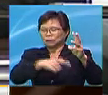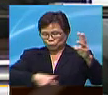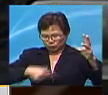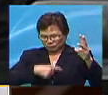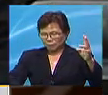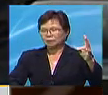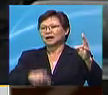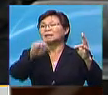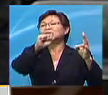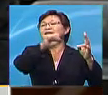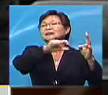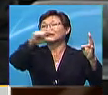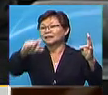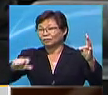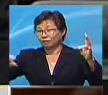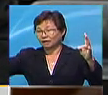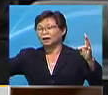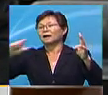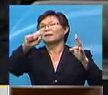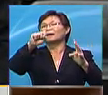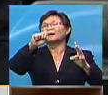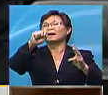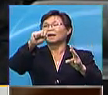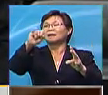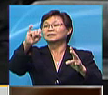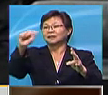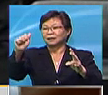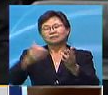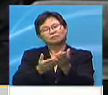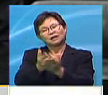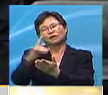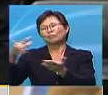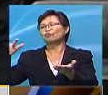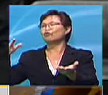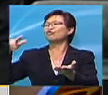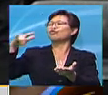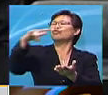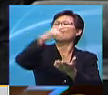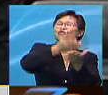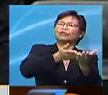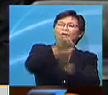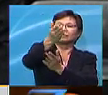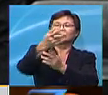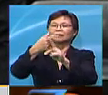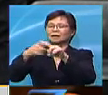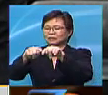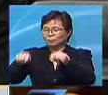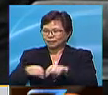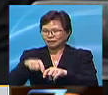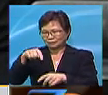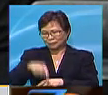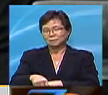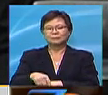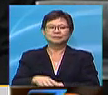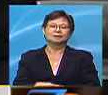scandinavia yang mana siia mempunyai direct flight daripada tempat-tempat ini